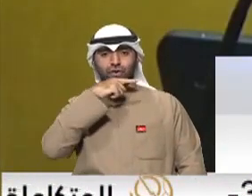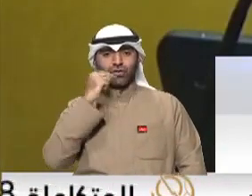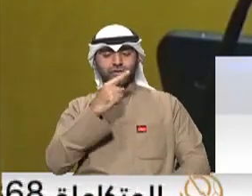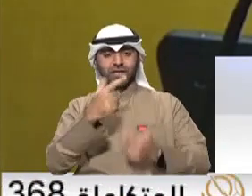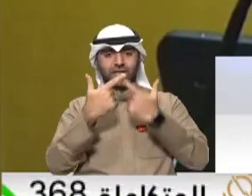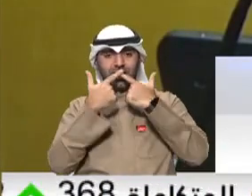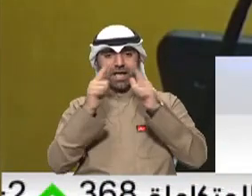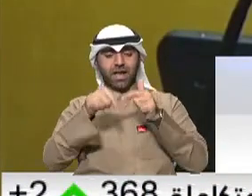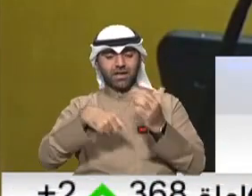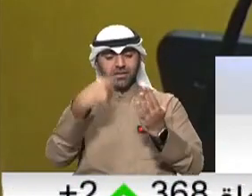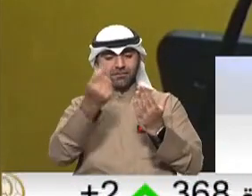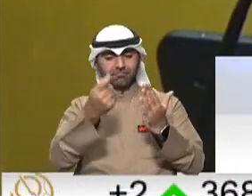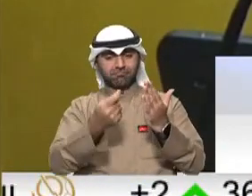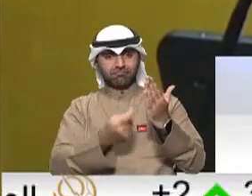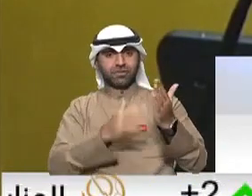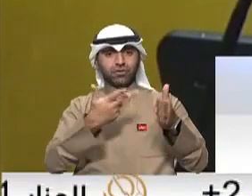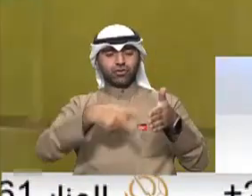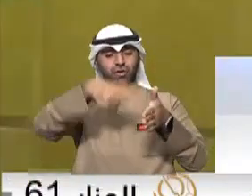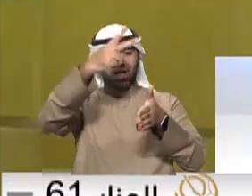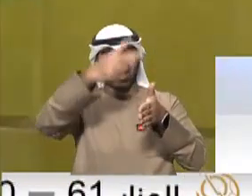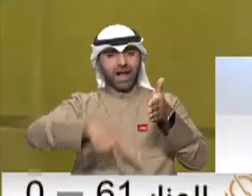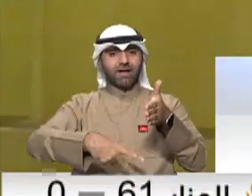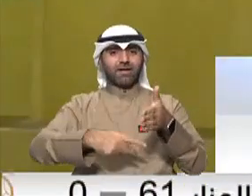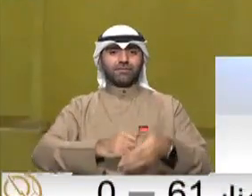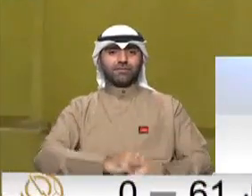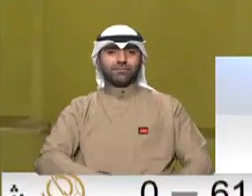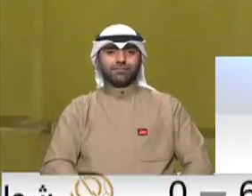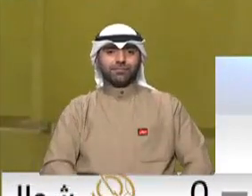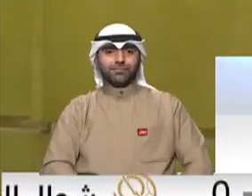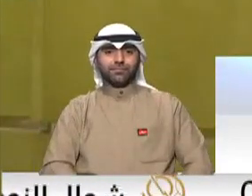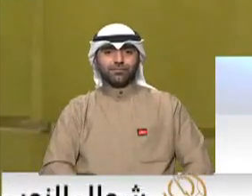إلى مجلس الاتحاد الروسي للتصديق عليه.